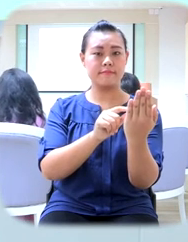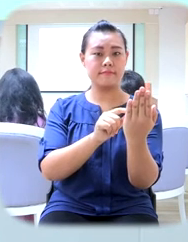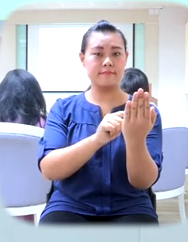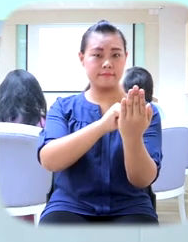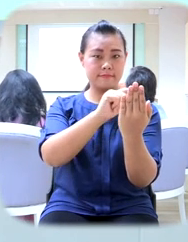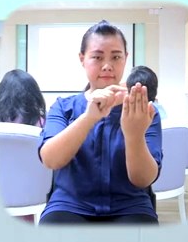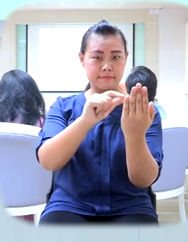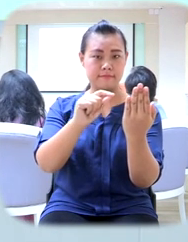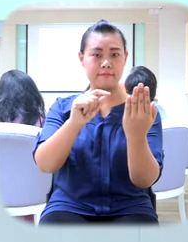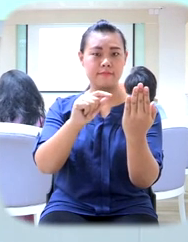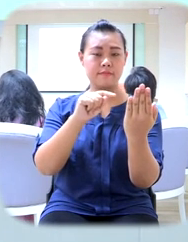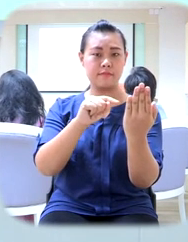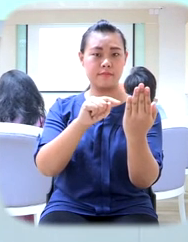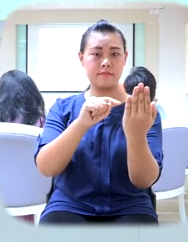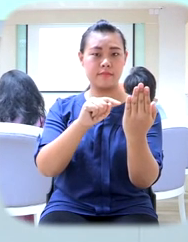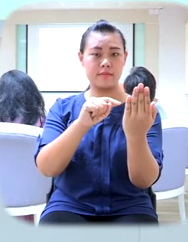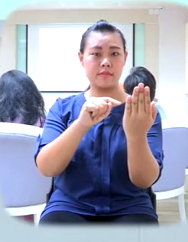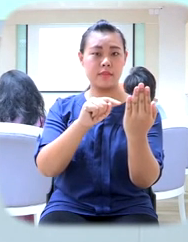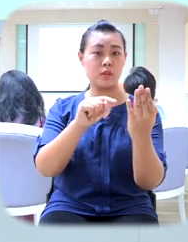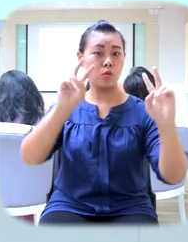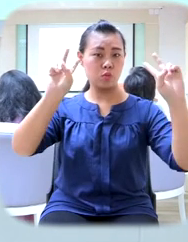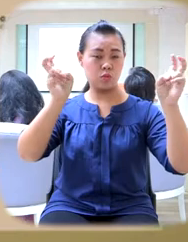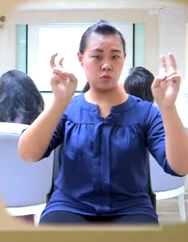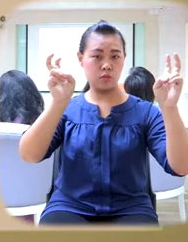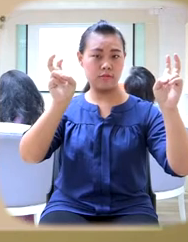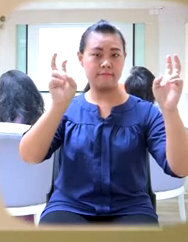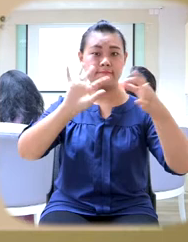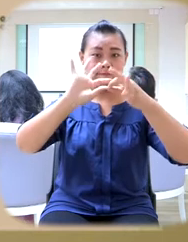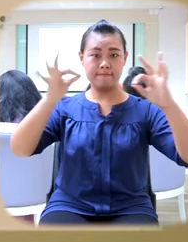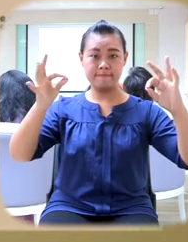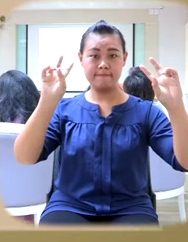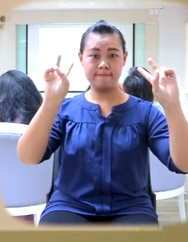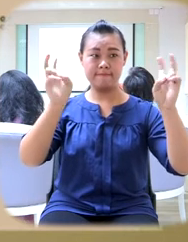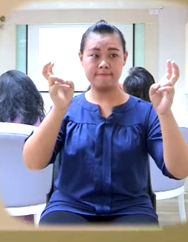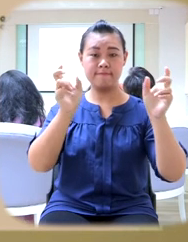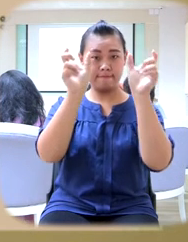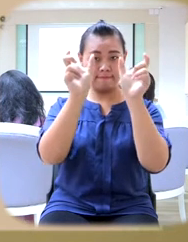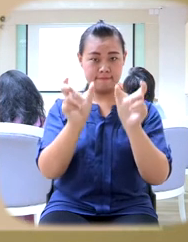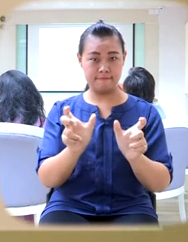อันนี้สำนวนที่1นะครับเพราะว่าไตรโลกวินิจฉัยเนี่ยมี2สำนวนสำนวนแรกแต่งขึ้นในปี